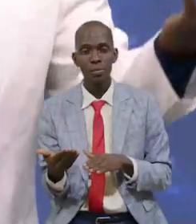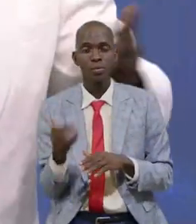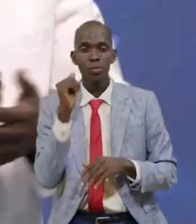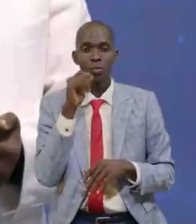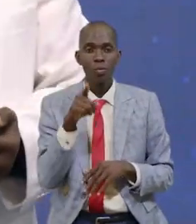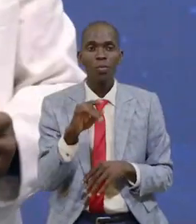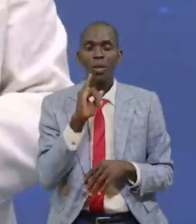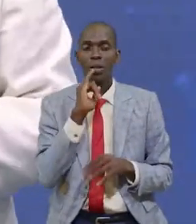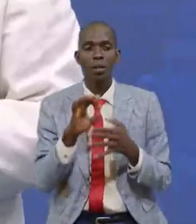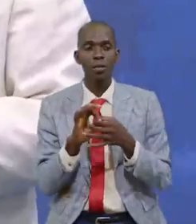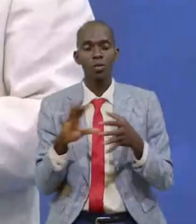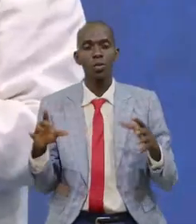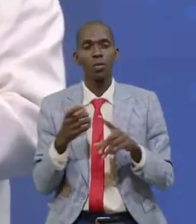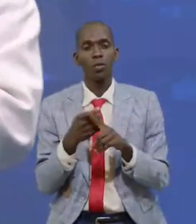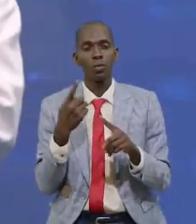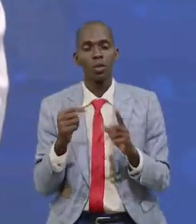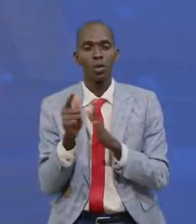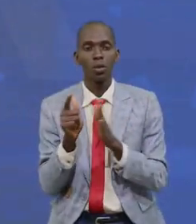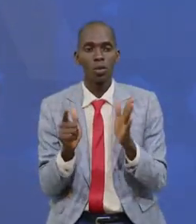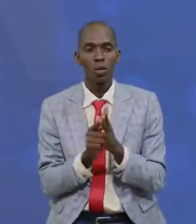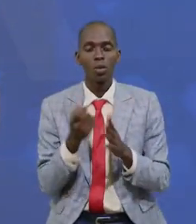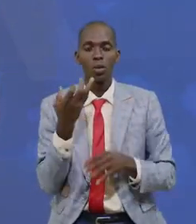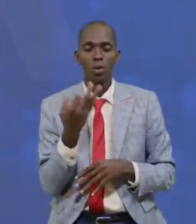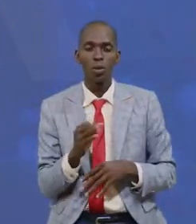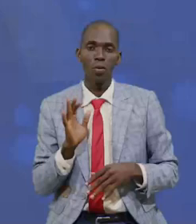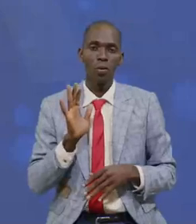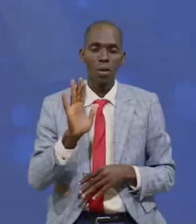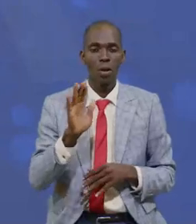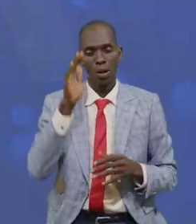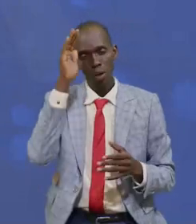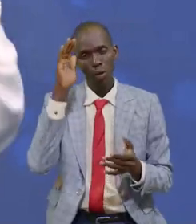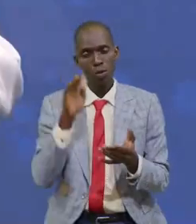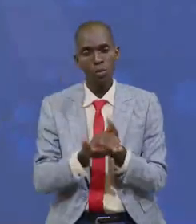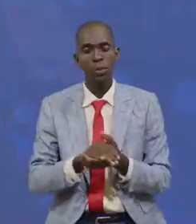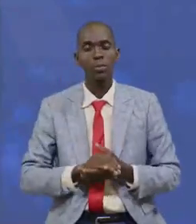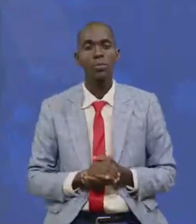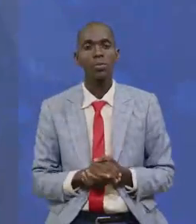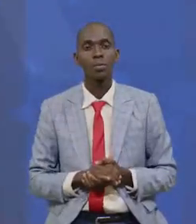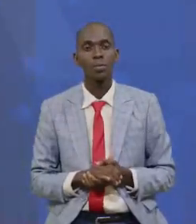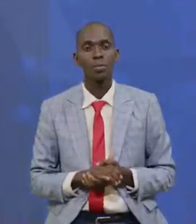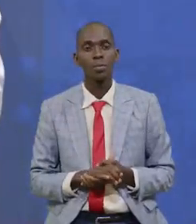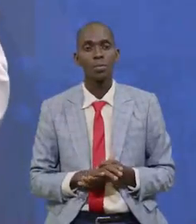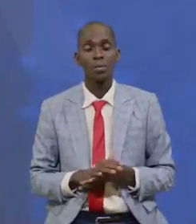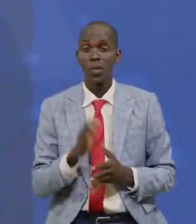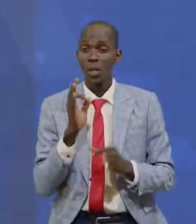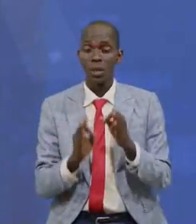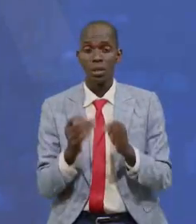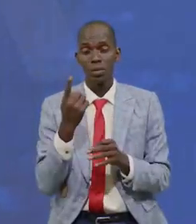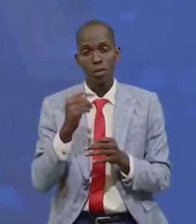Mais si le mari meurt, elle est dégagée de la loi qui la liait à son mari.